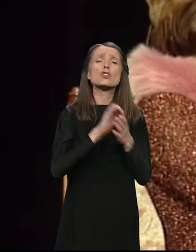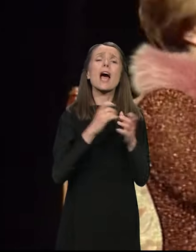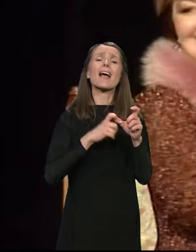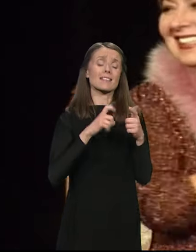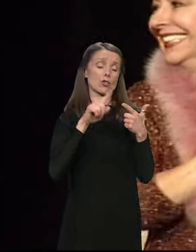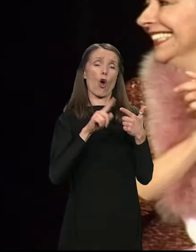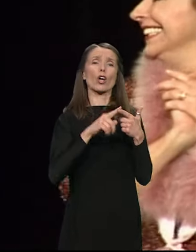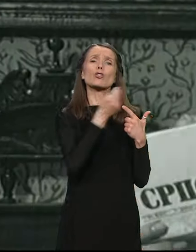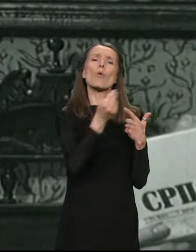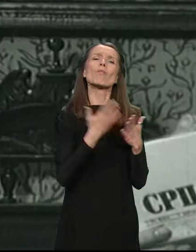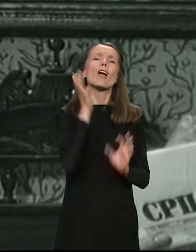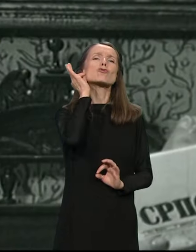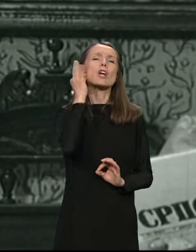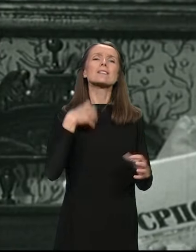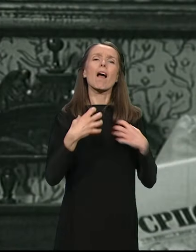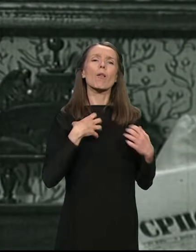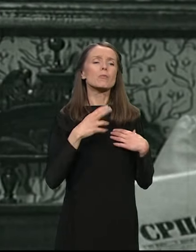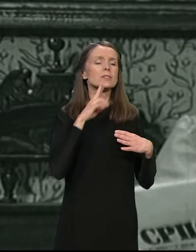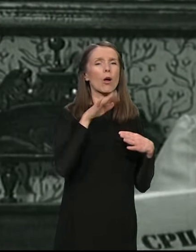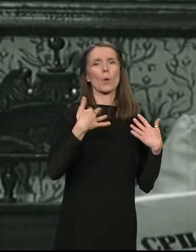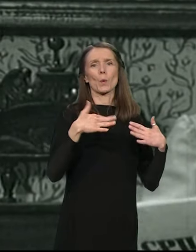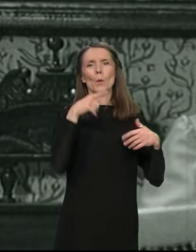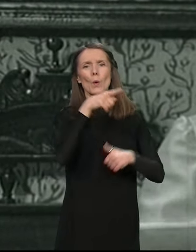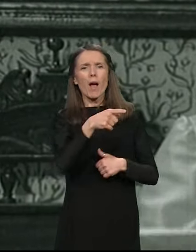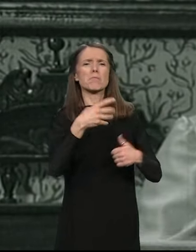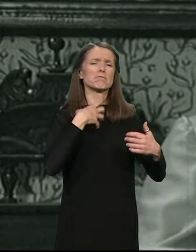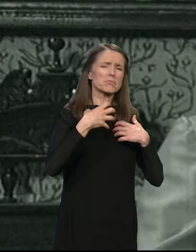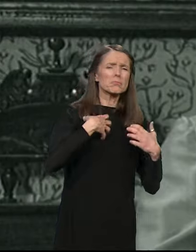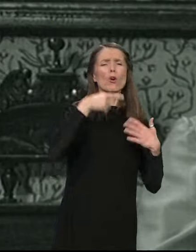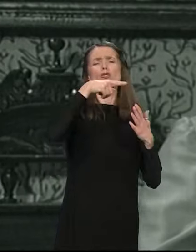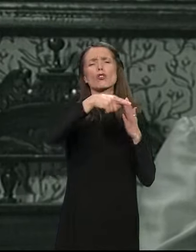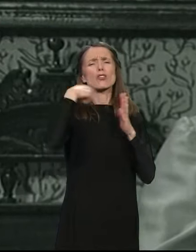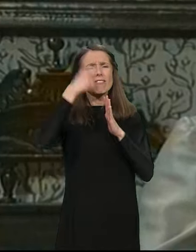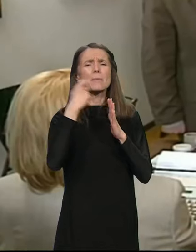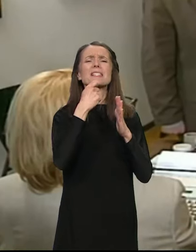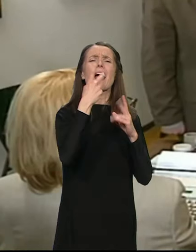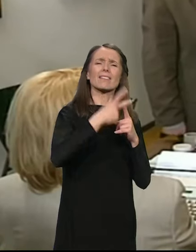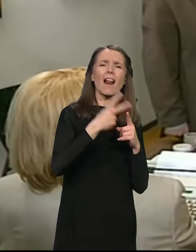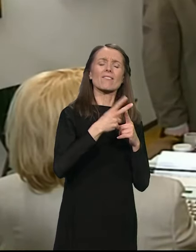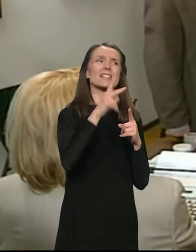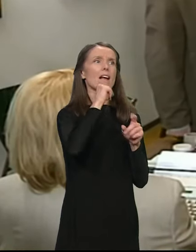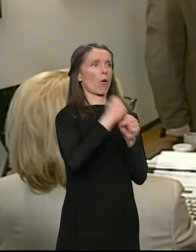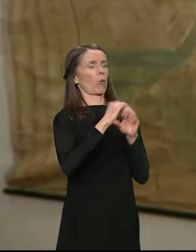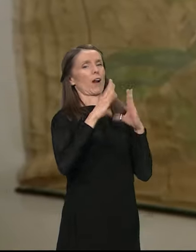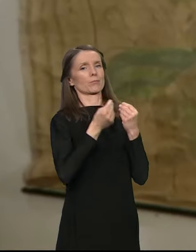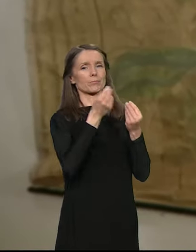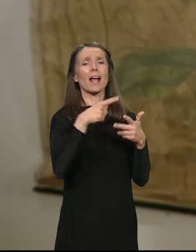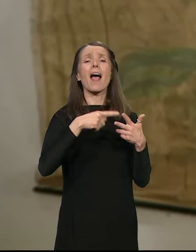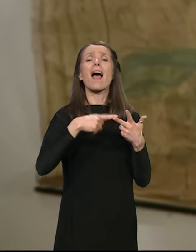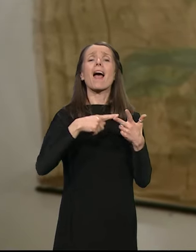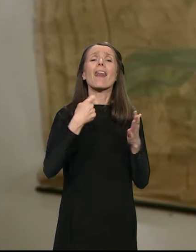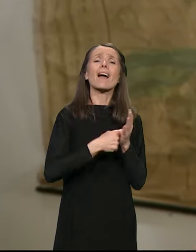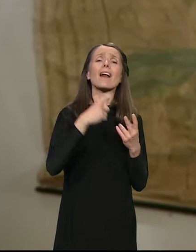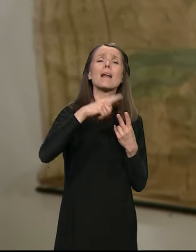dodeljuje glumicama za izuzetan doprinos srpskoj filmskoj, televizijskoj i pozorišnoj umetnosti, nagrada Pavle Vujsić za